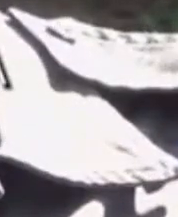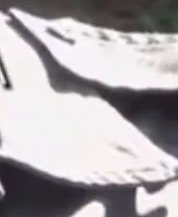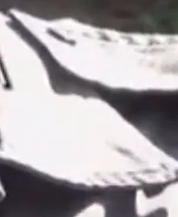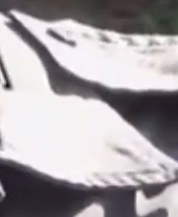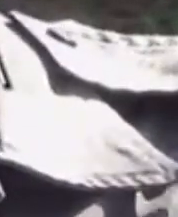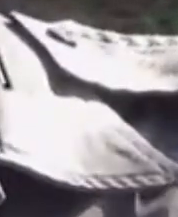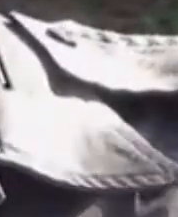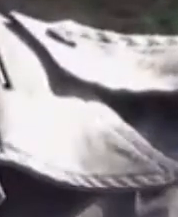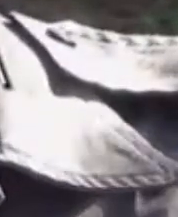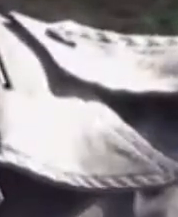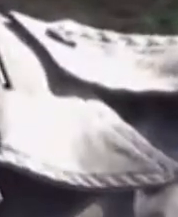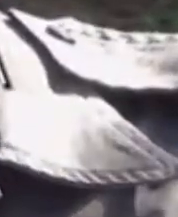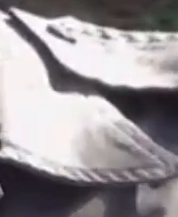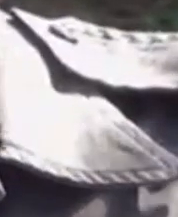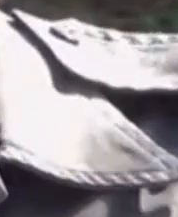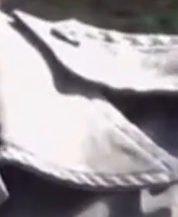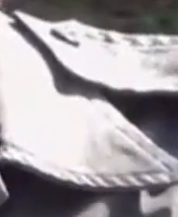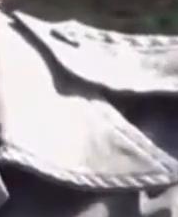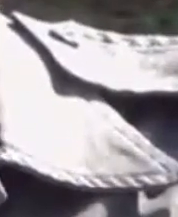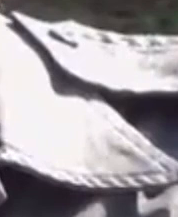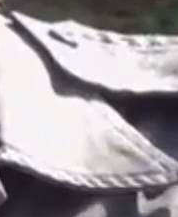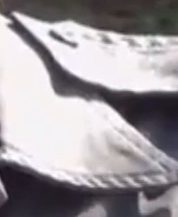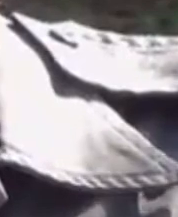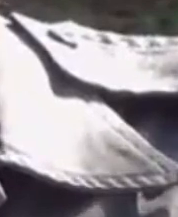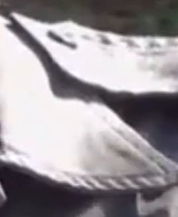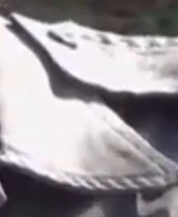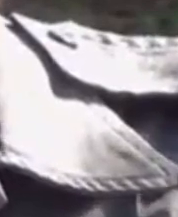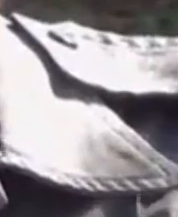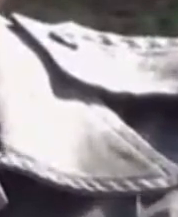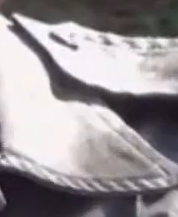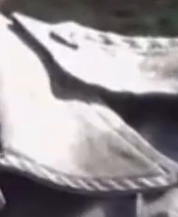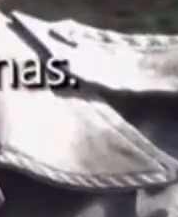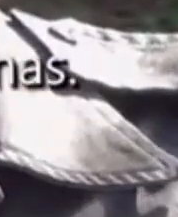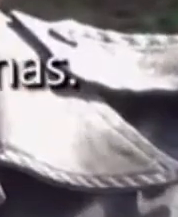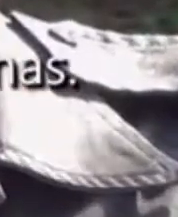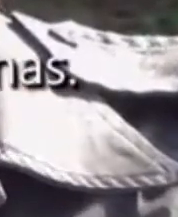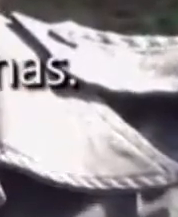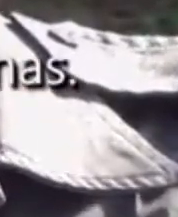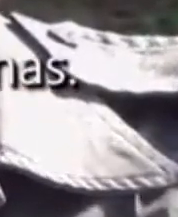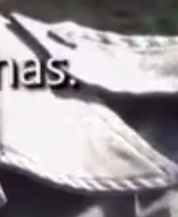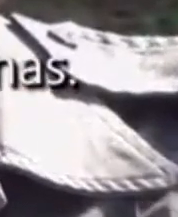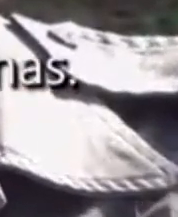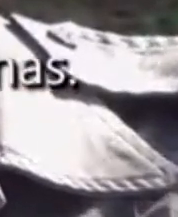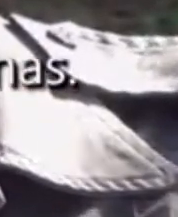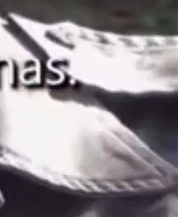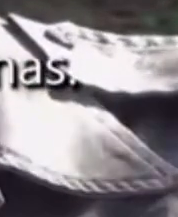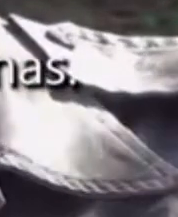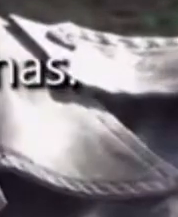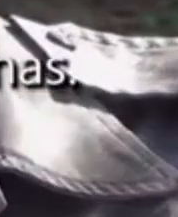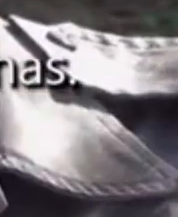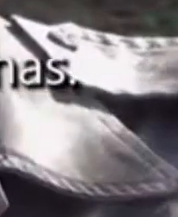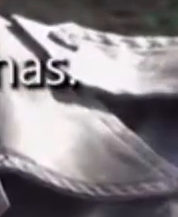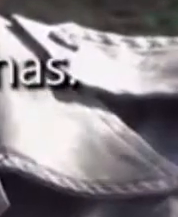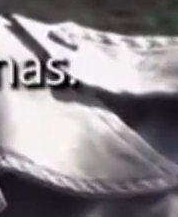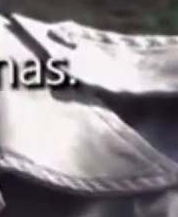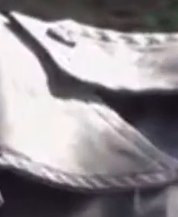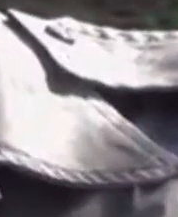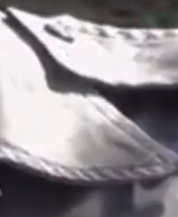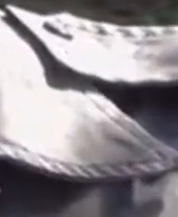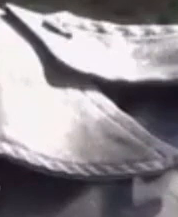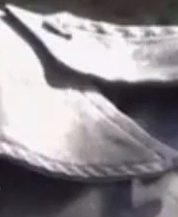Руководство УНИТА очень злилось, потому что во всех провинциальных городах стояли кубинские